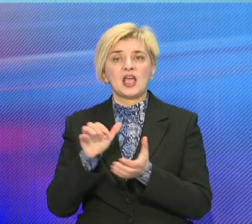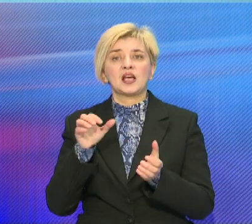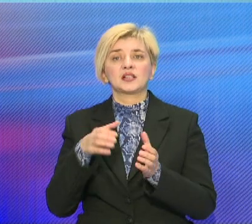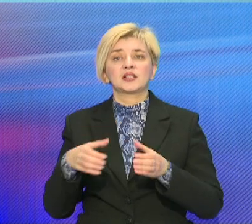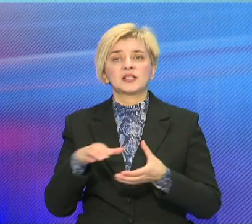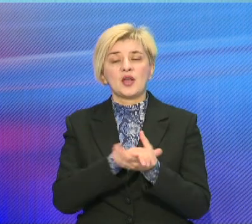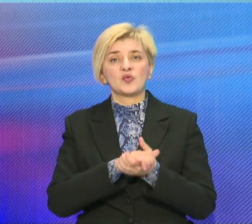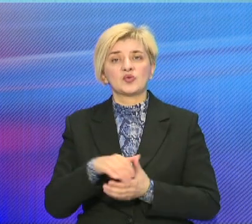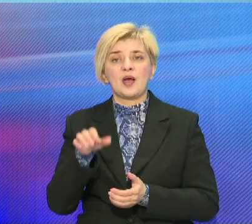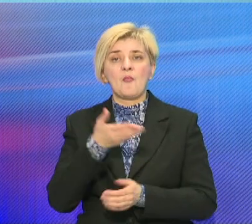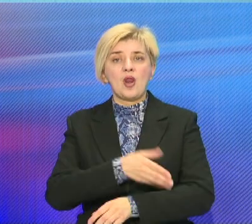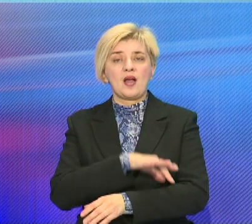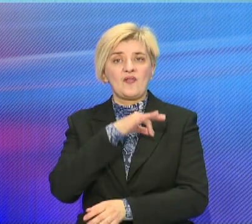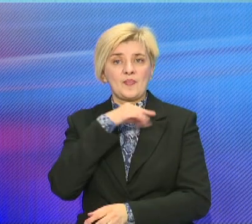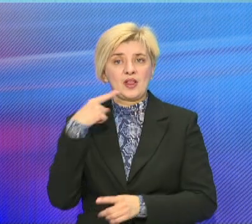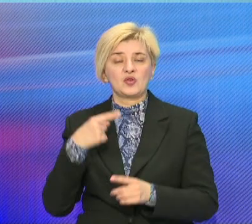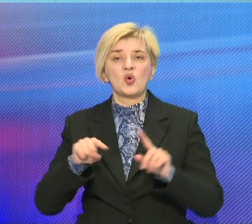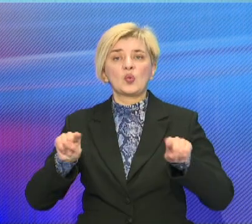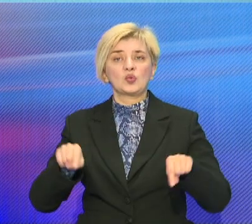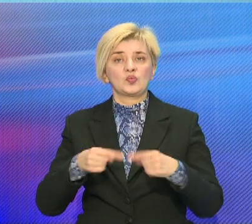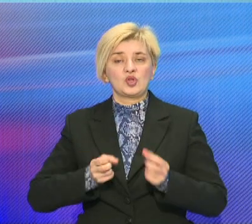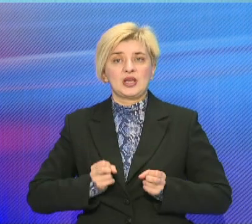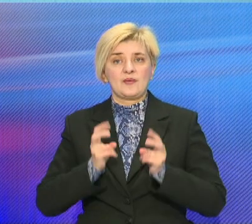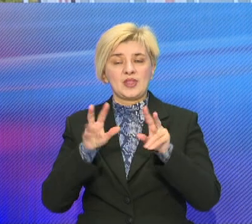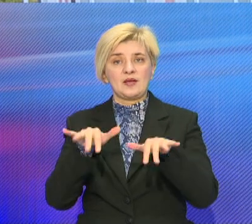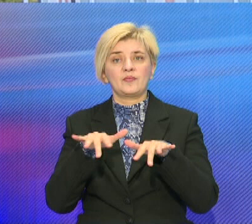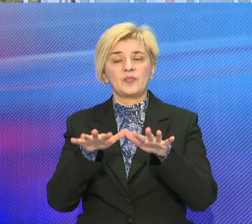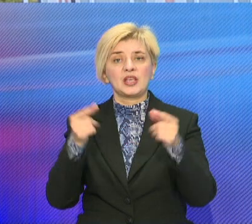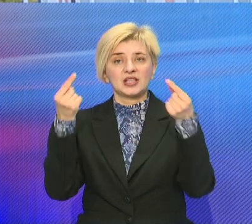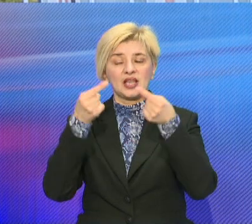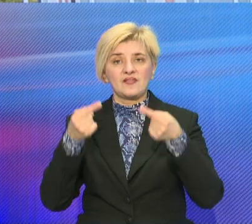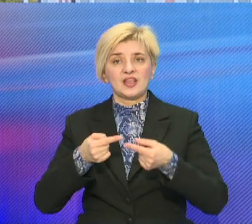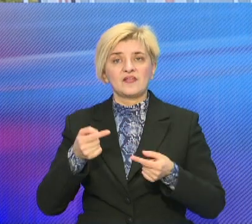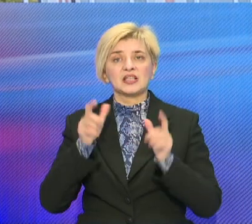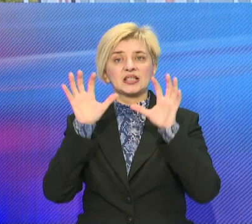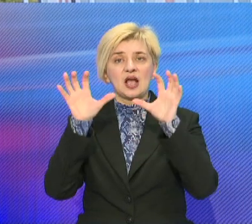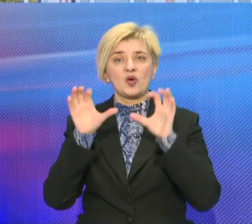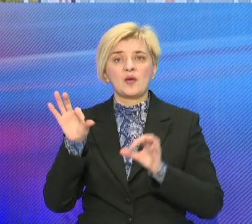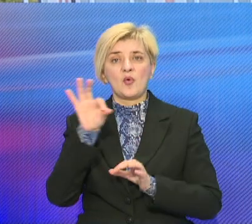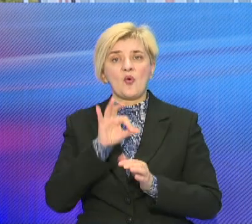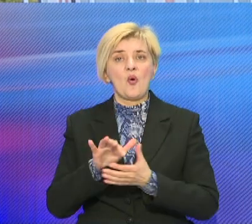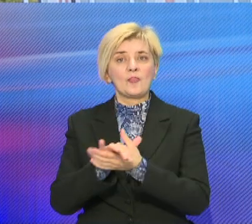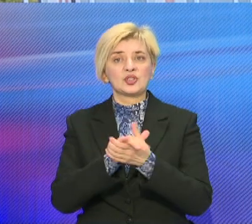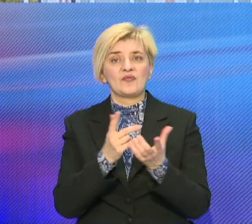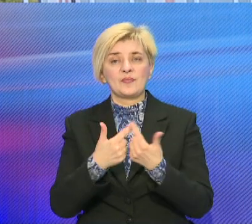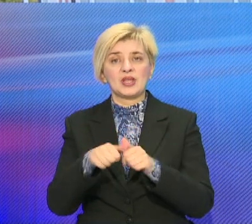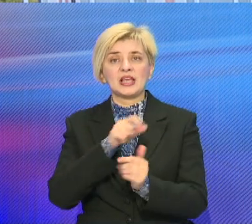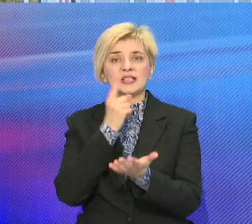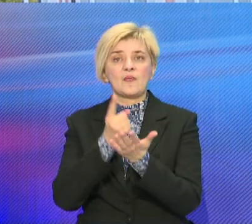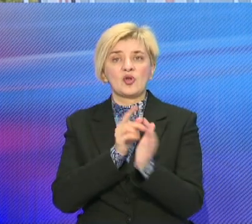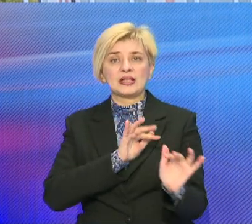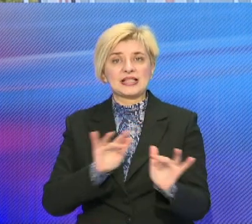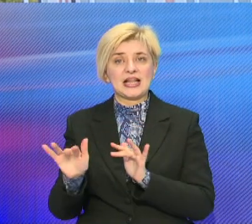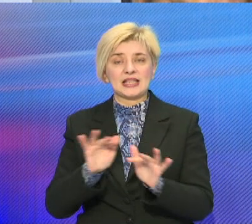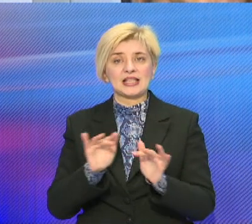узбуджена криминальная справа. Сгодно с законом об громадских объединениях на территории Беларуси заборонена деятельность